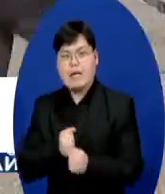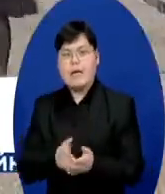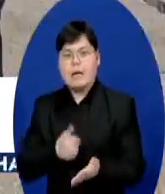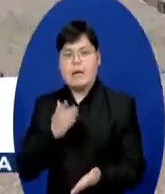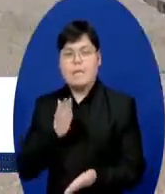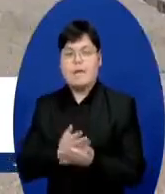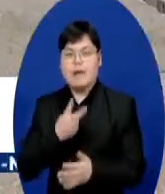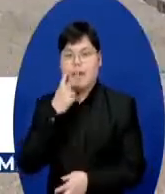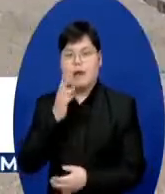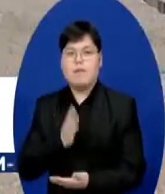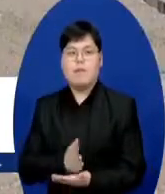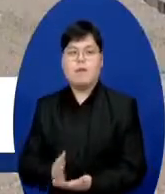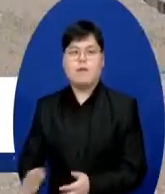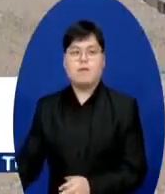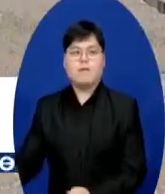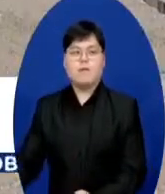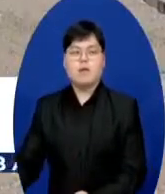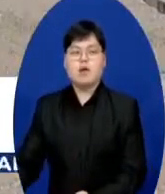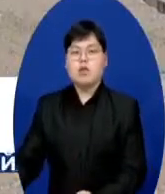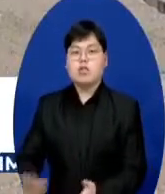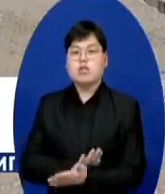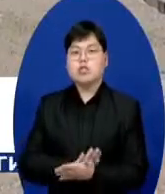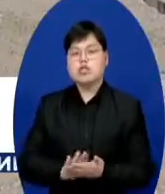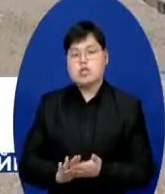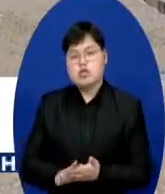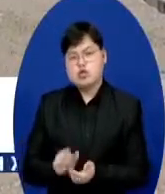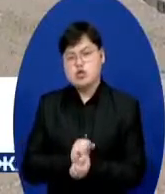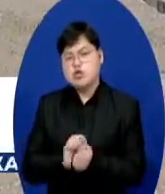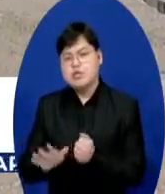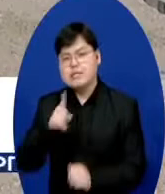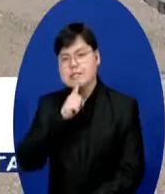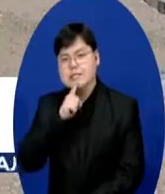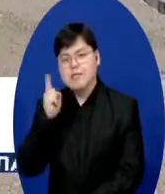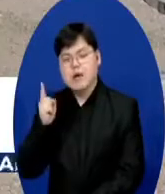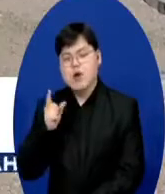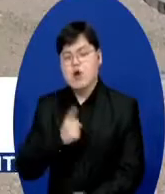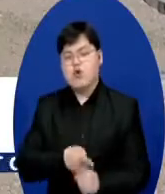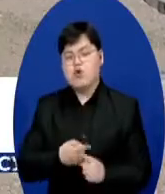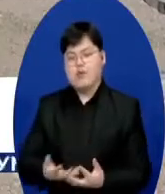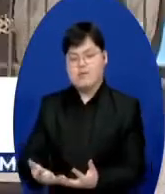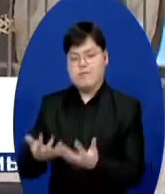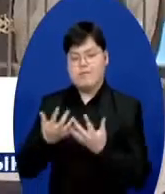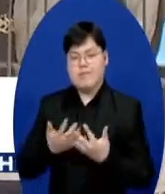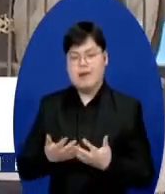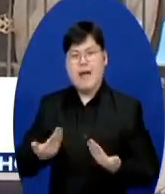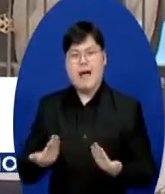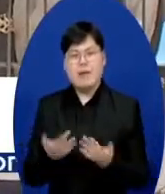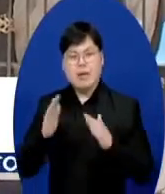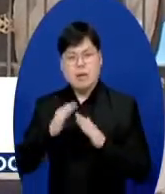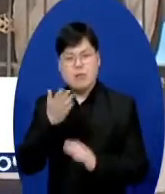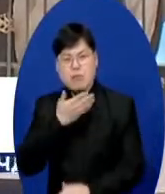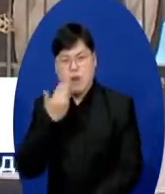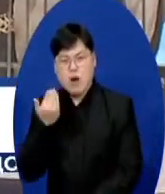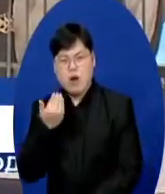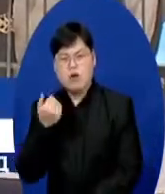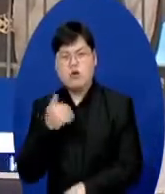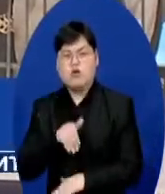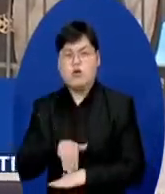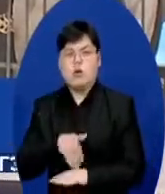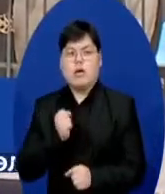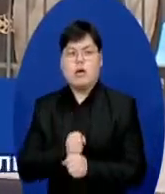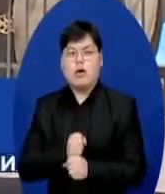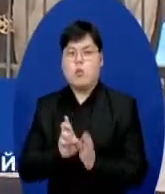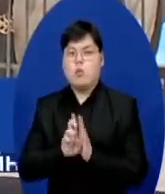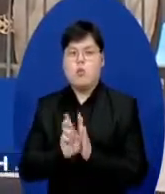хэрэгжүүлэх шаардлага байна гэж үзэж байна. Шинээр төгсч ирсэн залуучууд орон нутгад ирээд орон байр байхгүй. Энээсээ болоод доктортой ажиллах